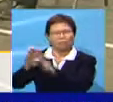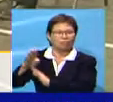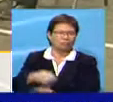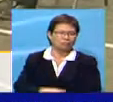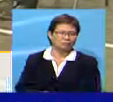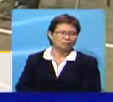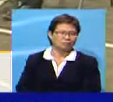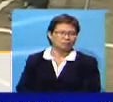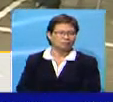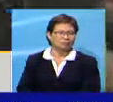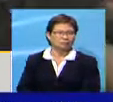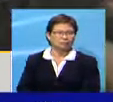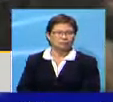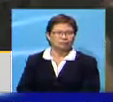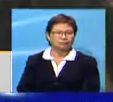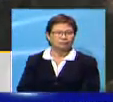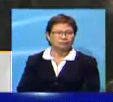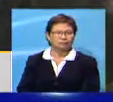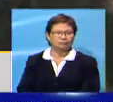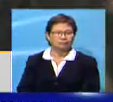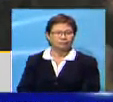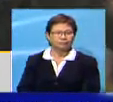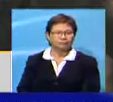nikmat pembangunan keseluruhan.